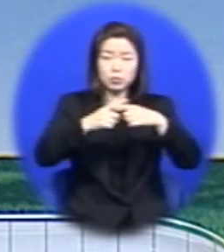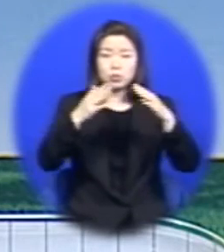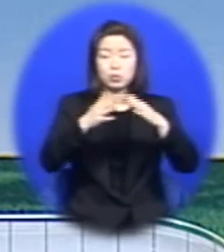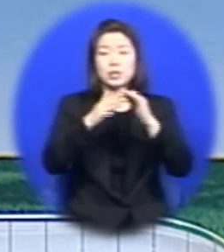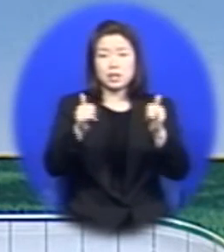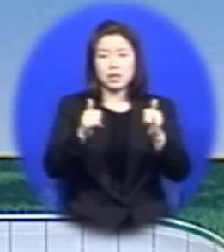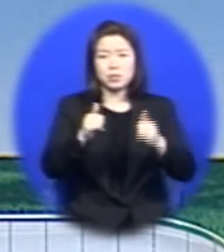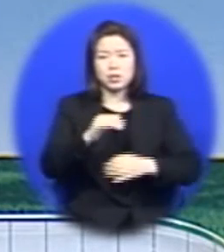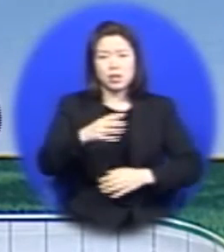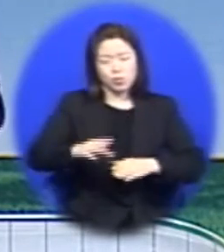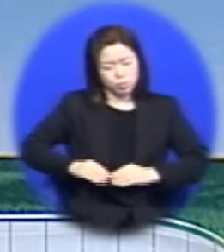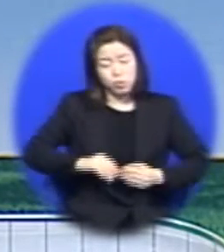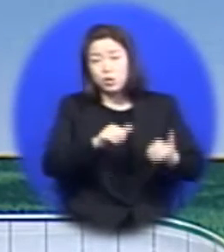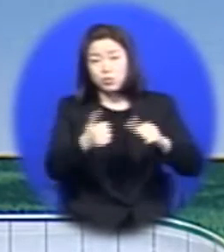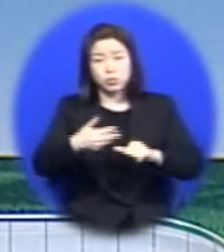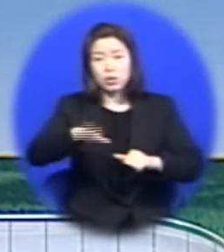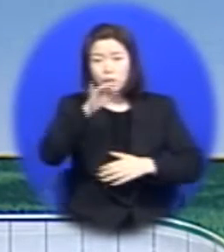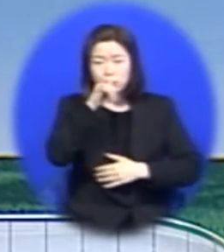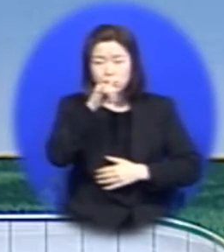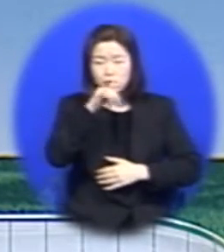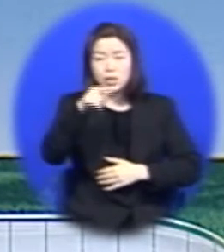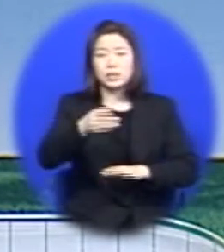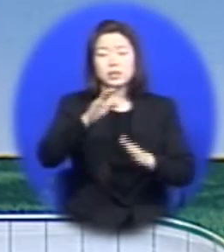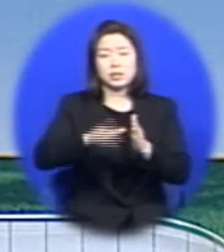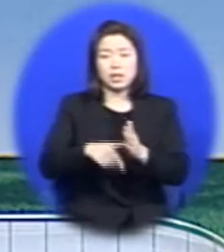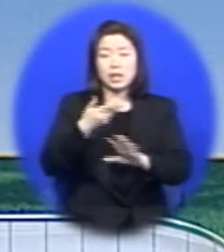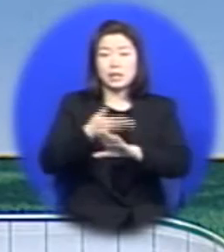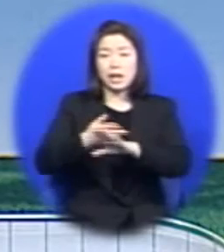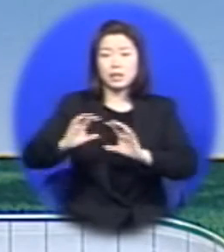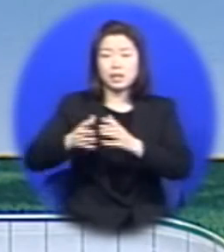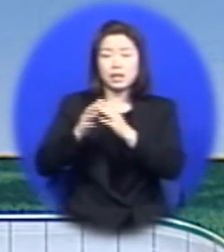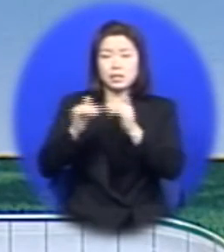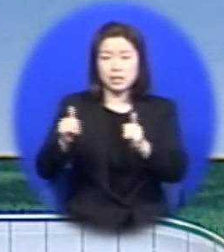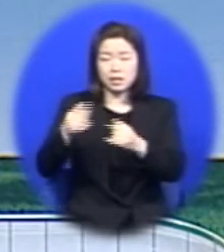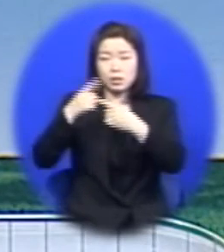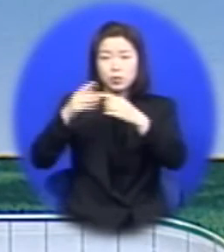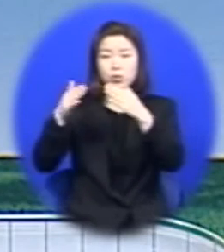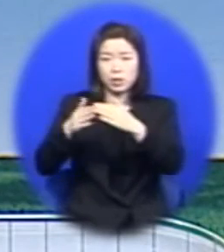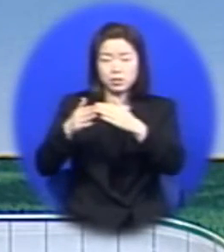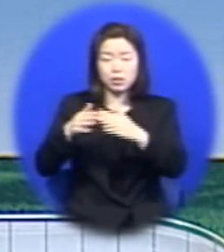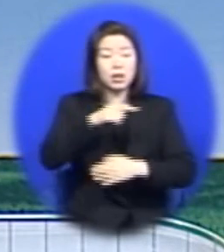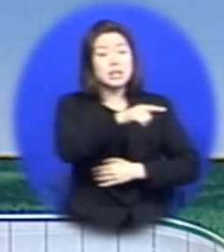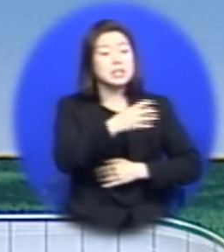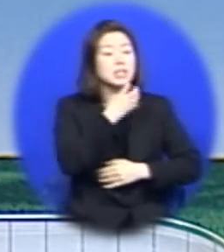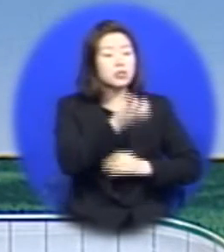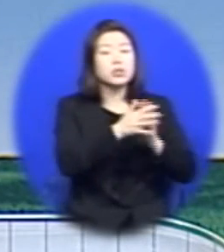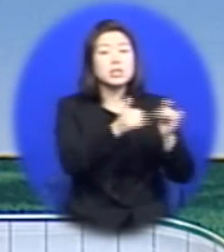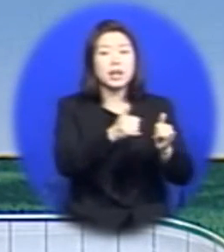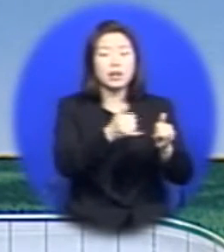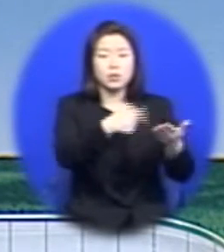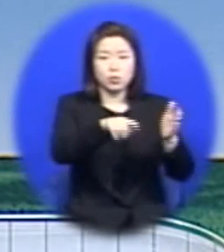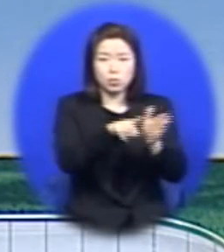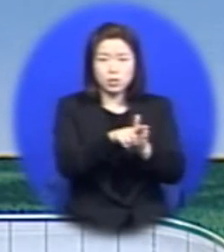정도입니다. 그때 이방인 교회에서 예루살렘 교회를 위해서 헌금을 했어요. 구제헌금을. 그래서